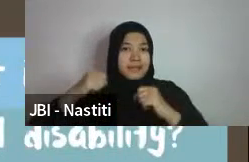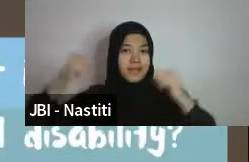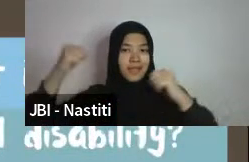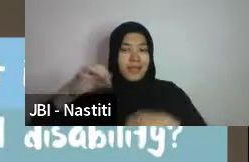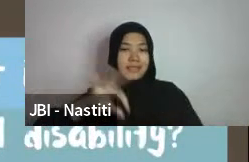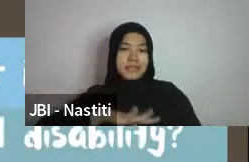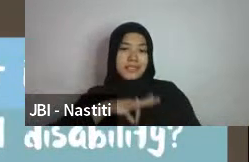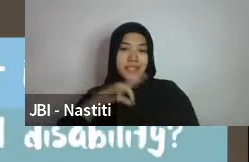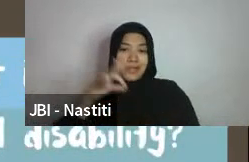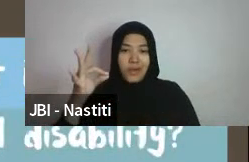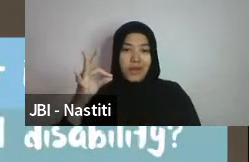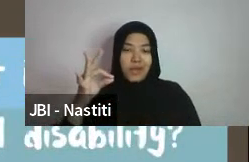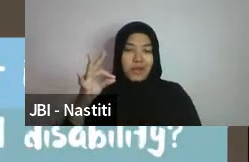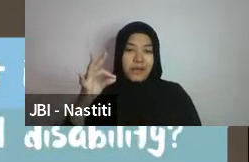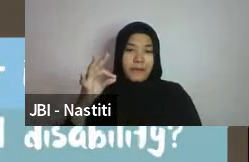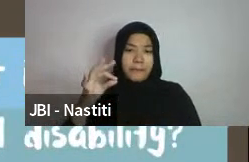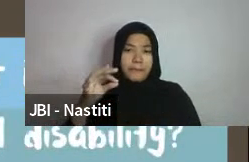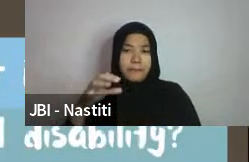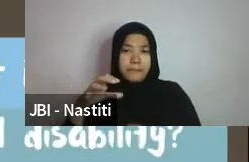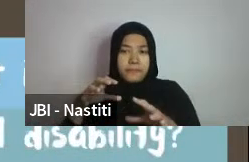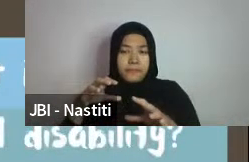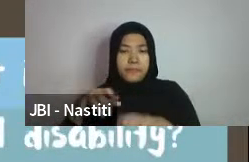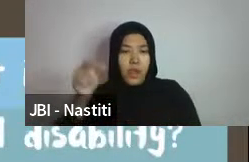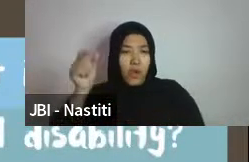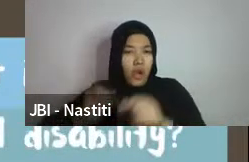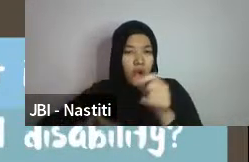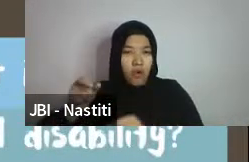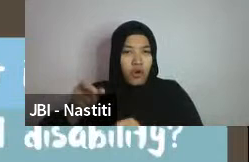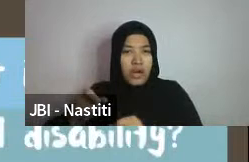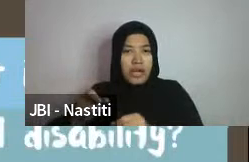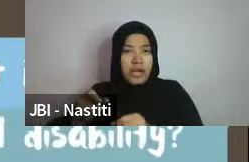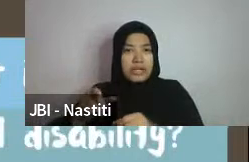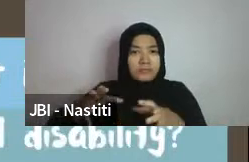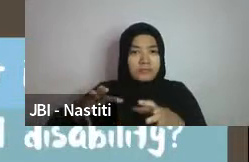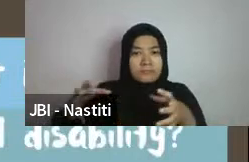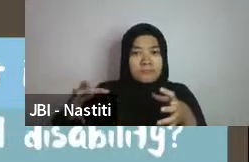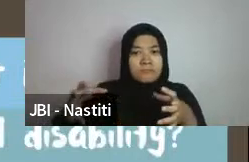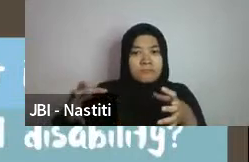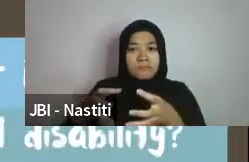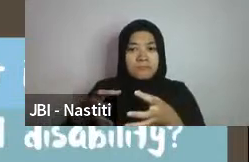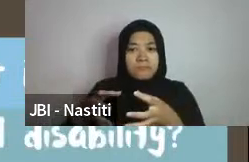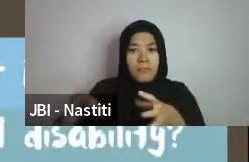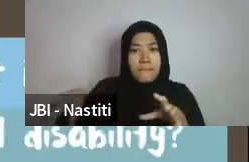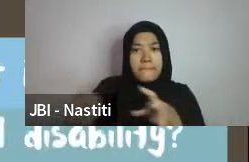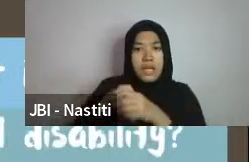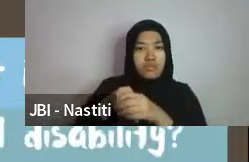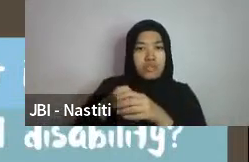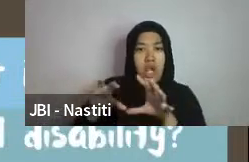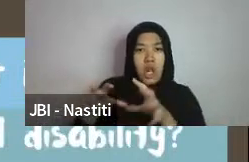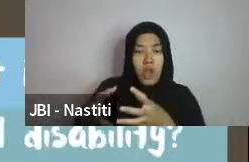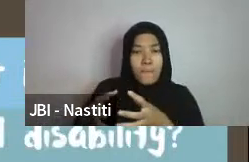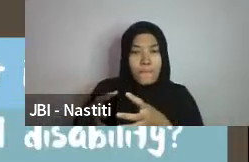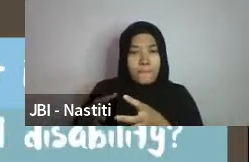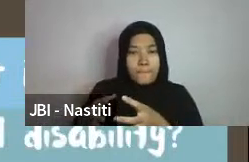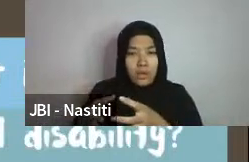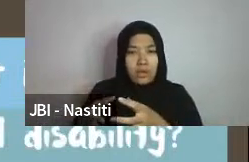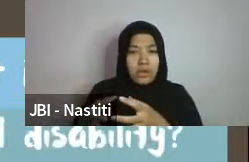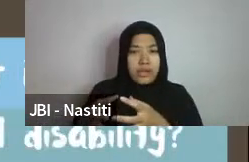dalam kategori person with psychosocial disabilities itu ya semuanya yang mengalami semua orang-orang yang mengalami